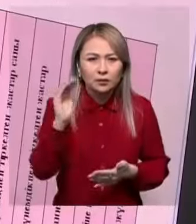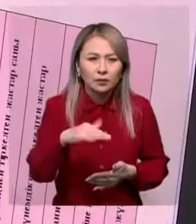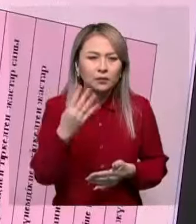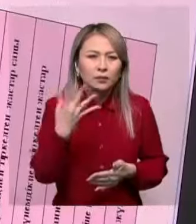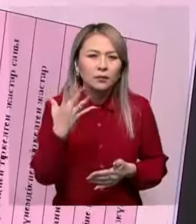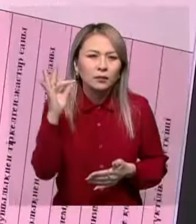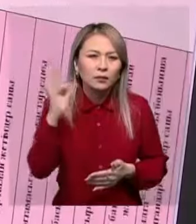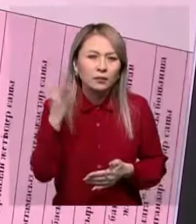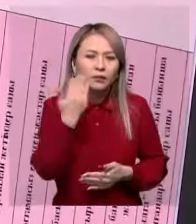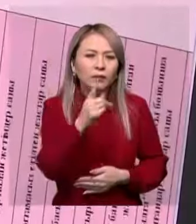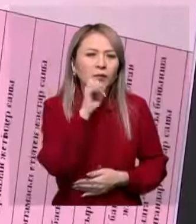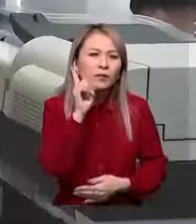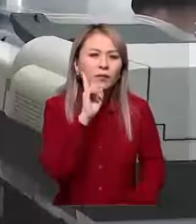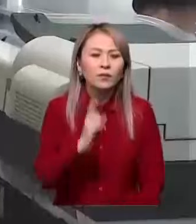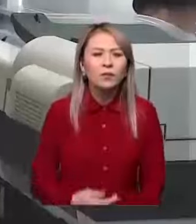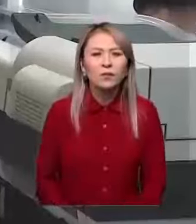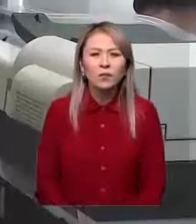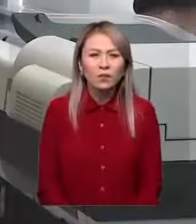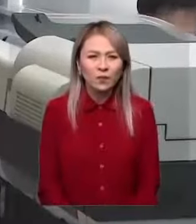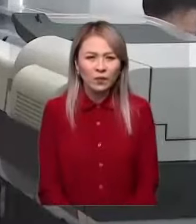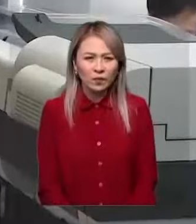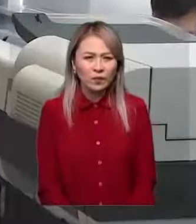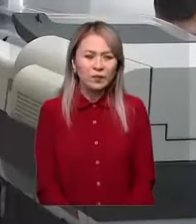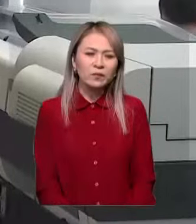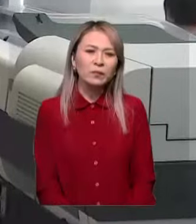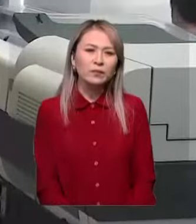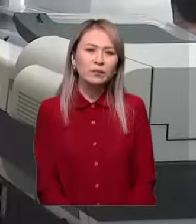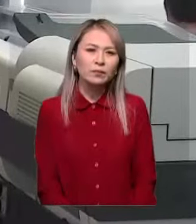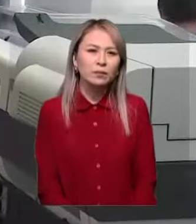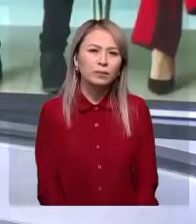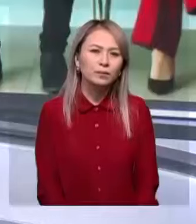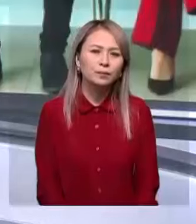45% жастар. Жандос Жұмабек, Ерболат Әбіш, 24 кезет, Түркістаннан.